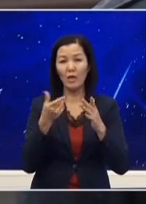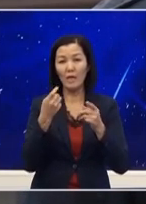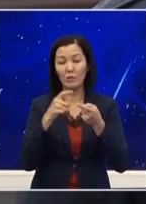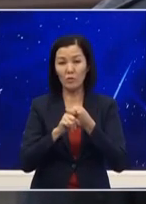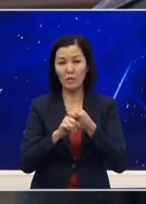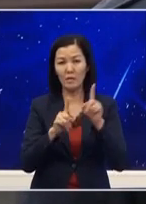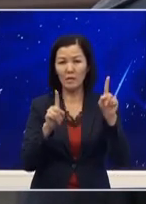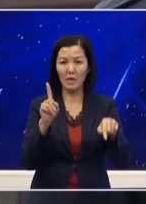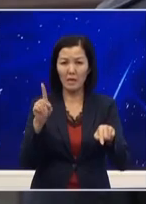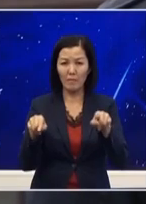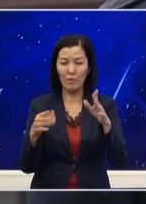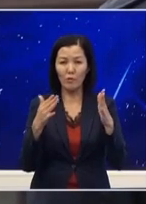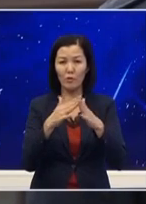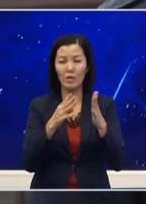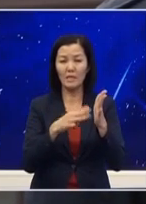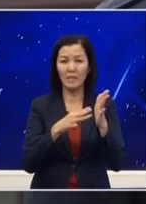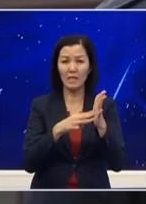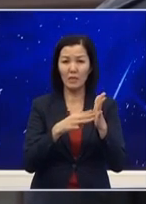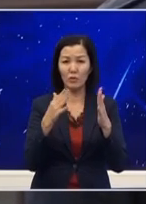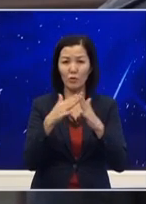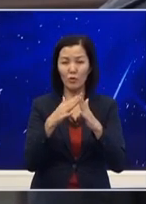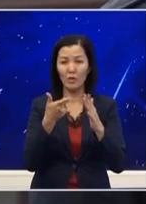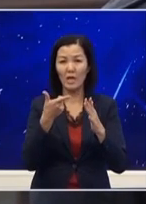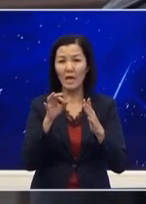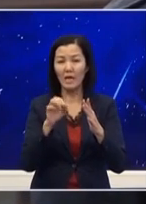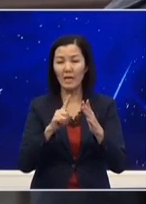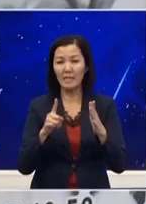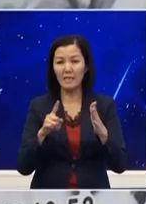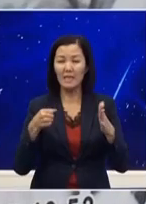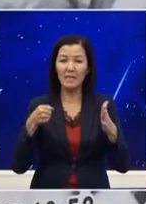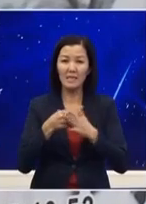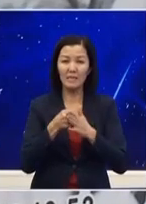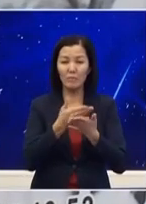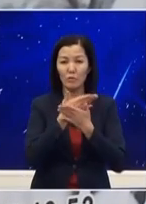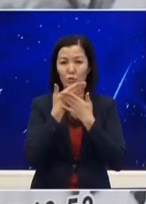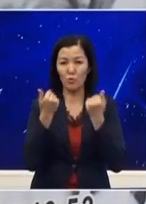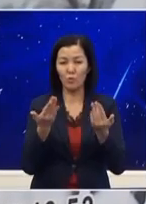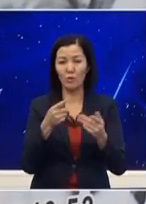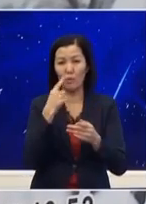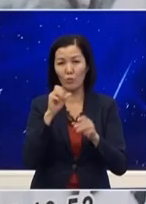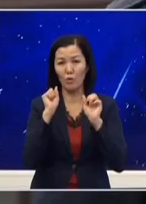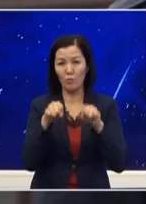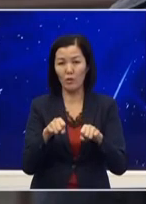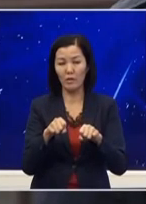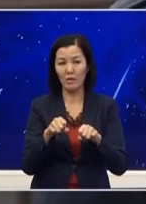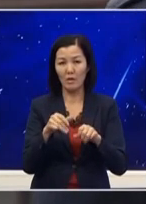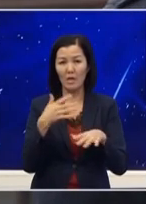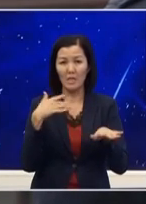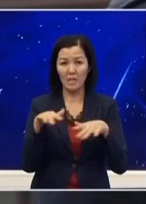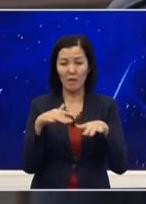үйдің кейбір кездерде 8 үйдің сол газдың қысымы былай айтқанда жоқ деп айтсақ та болады. Давлениесі ұстамайды былай